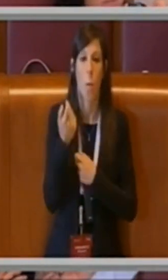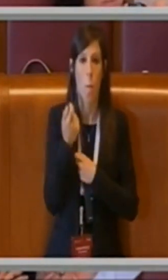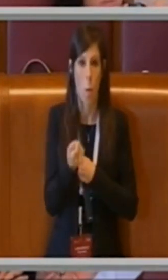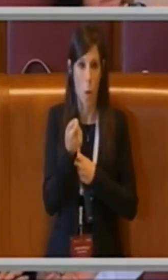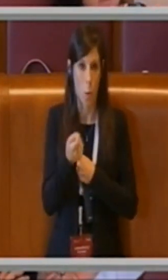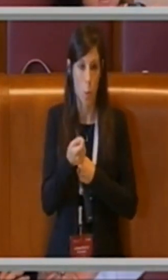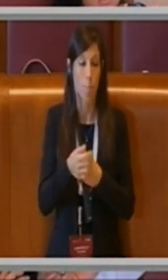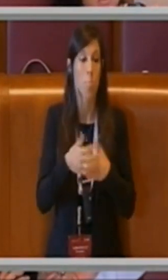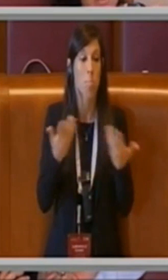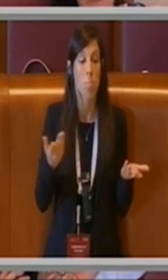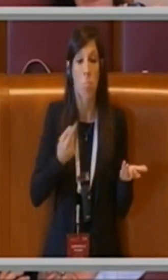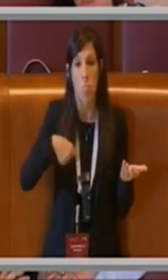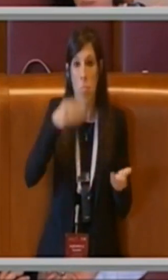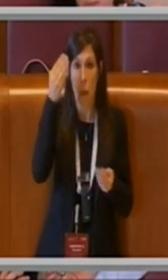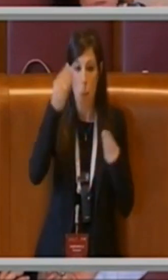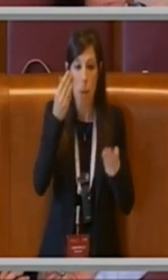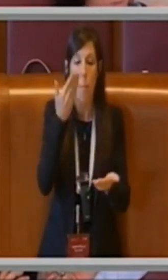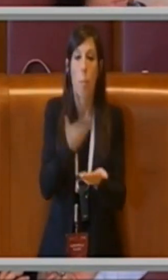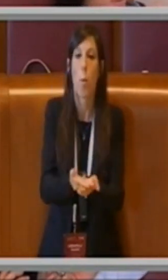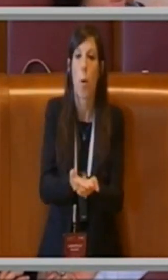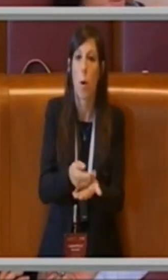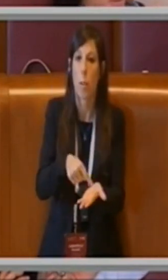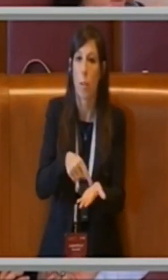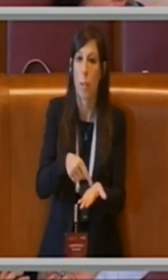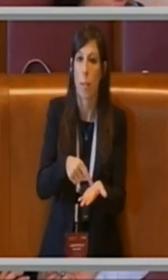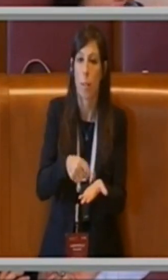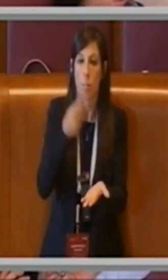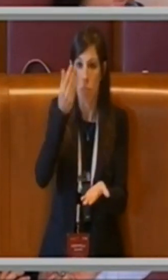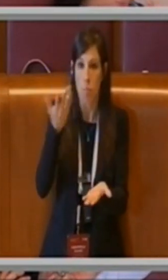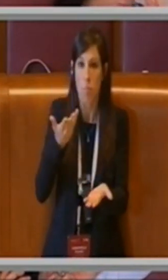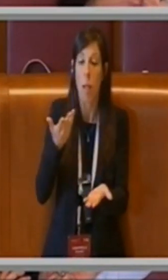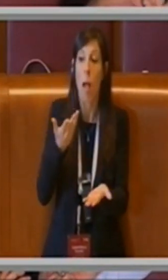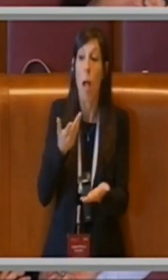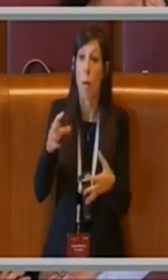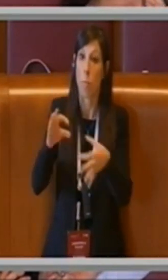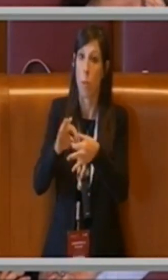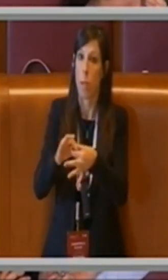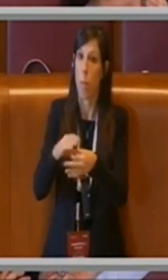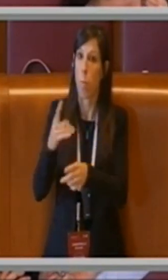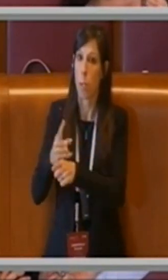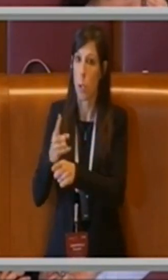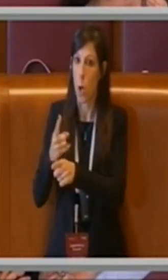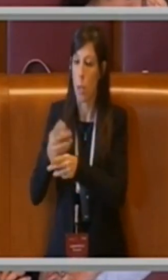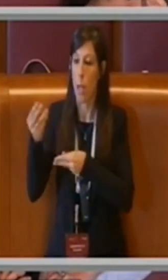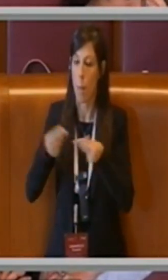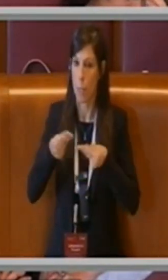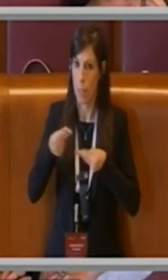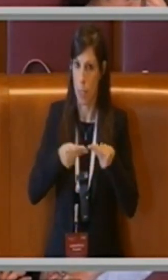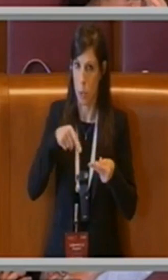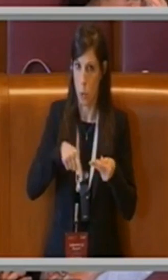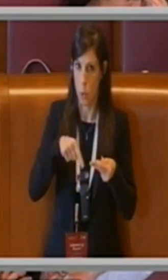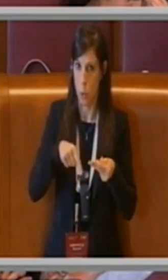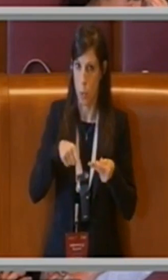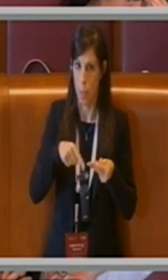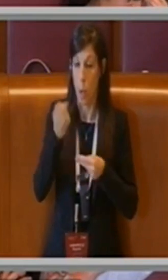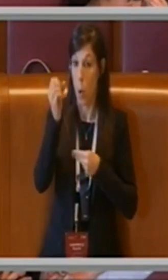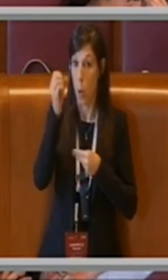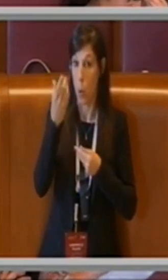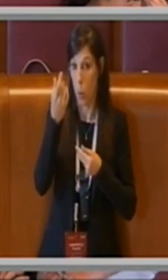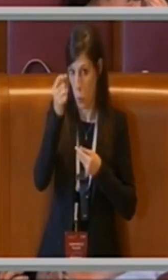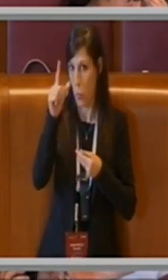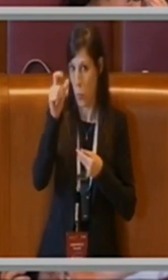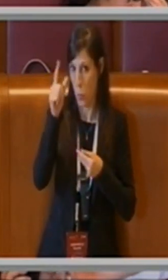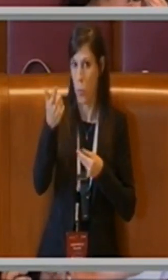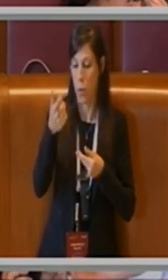si è pensato con questa delibera? Si è pensato di coniugare delle esigenze dell'amministrazione, la cultura,